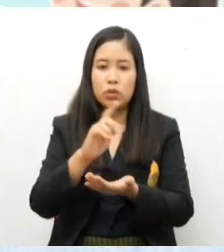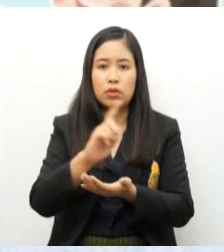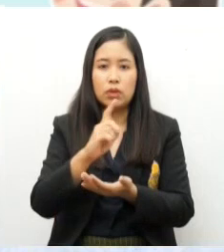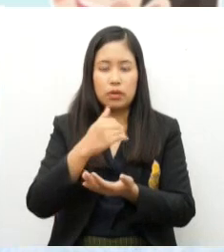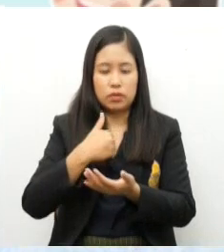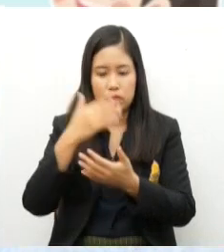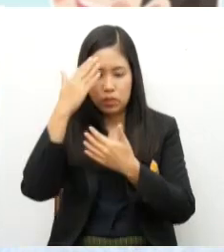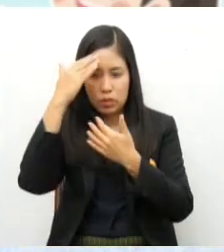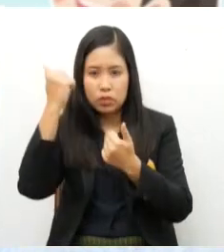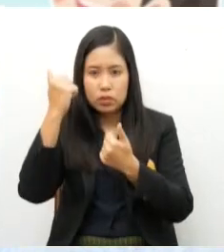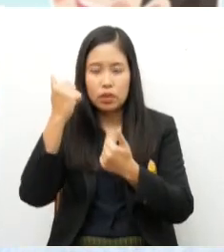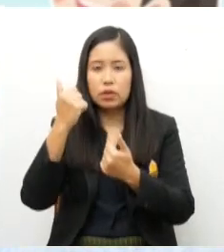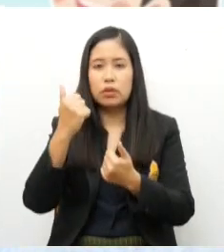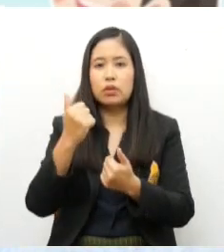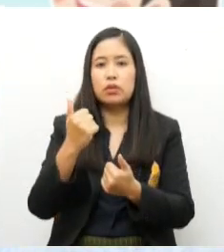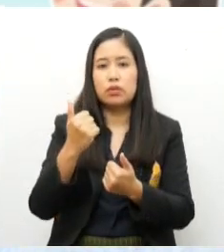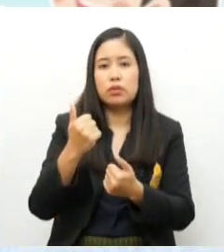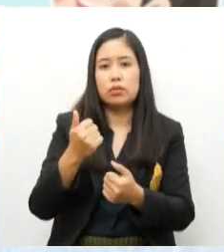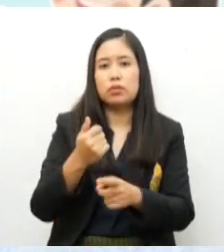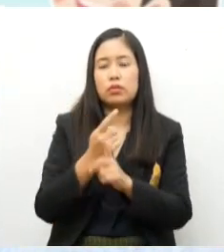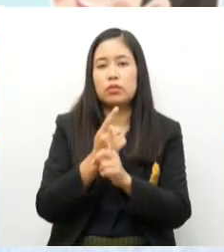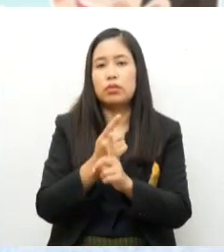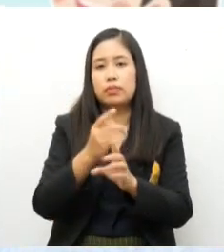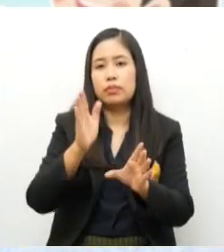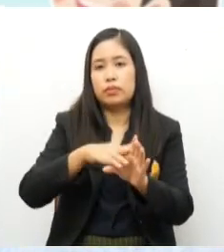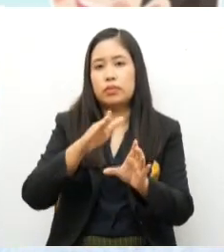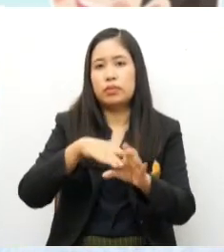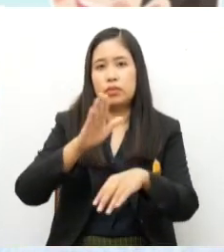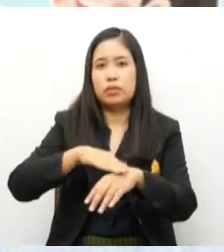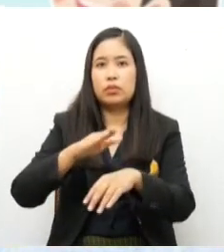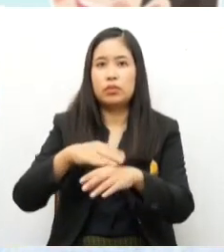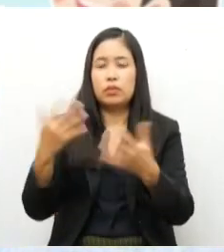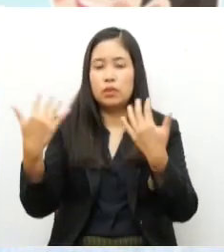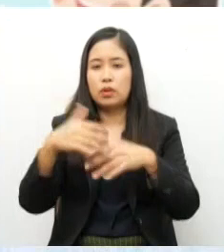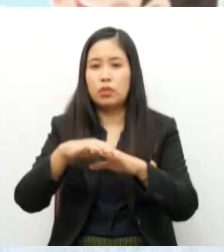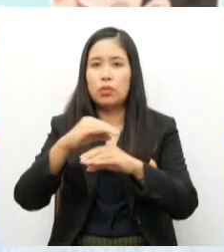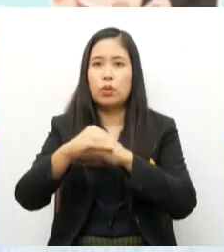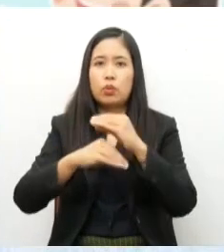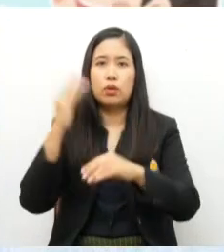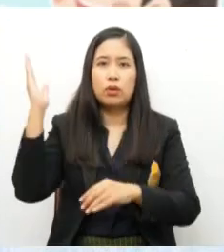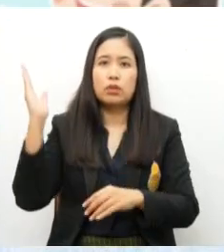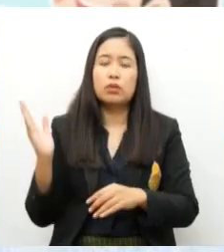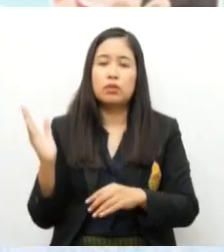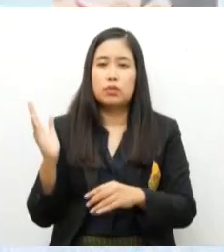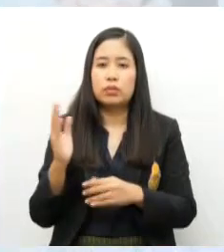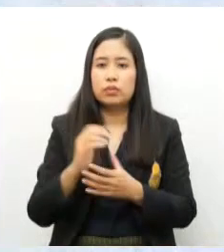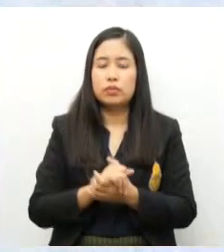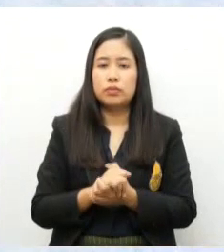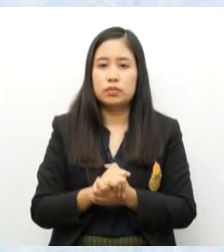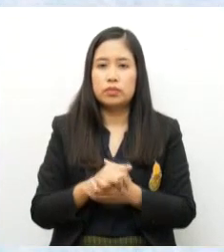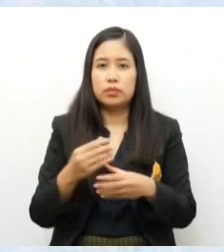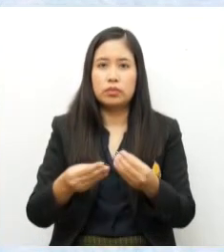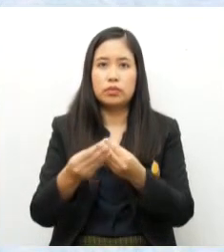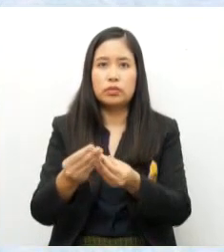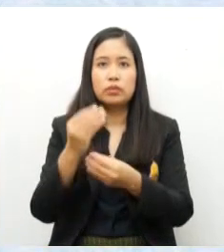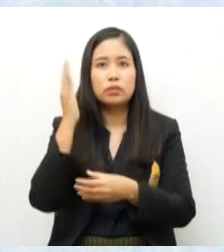นใจก็อยากจะเชิญชวนให้ท่านนายสมัครและเขียนโครงการเข้ามาร่วมในโครงการนี้ก็เป็นการประชาสัมพันธ์ให้ทราบ